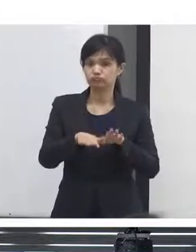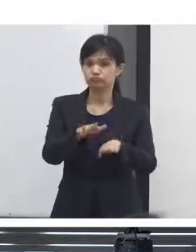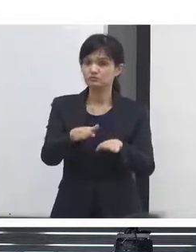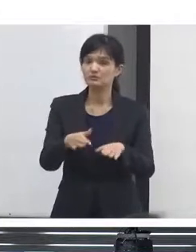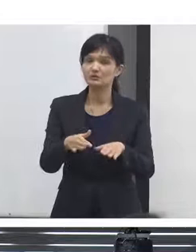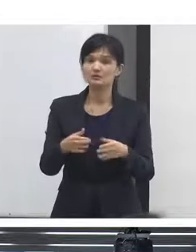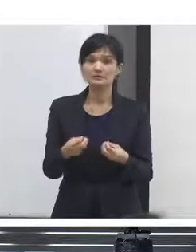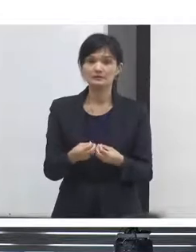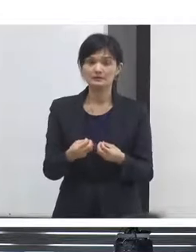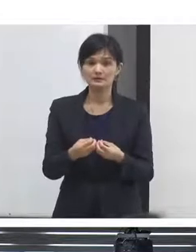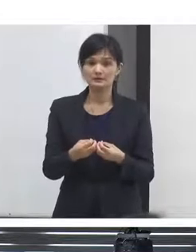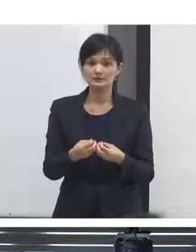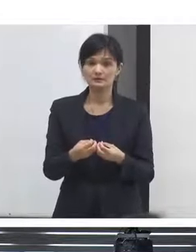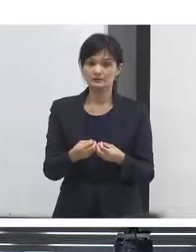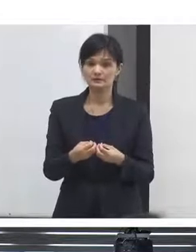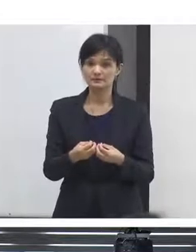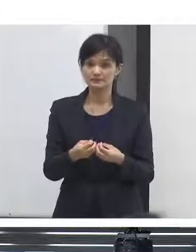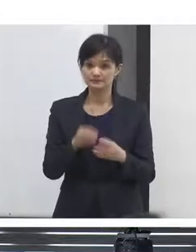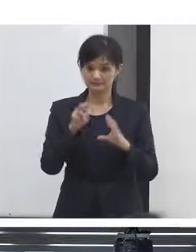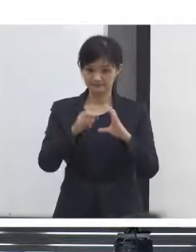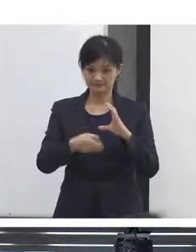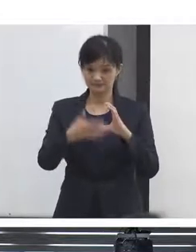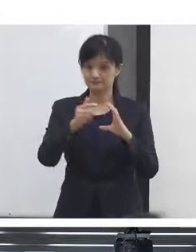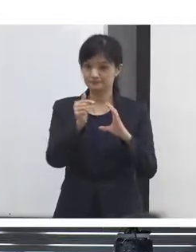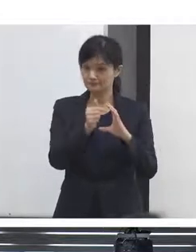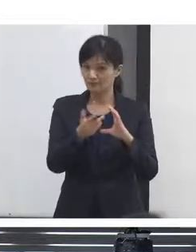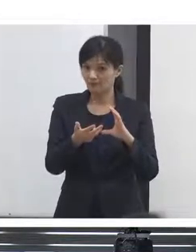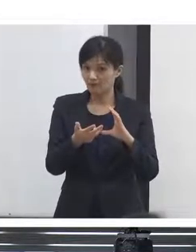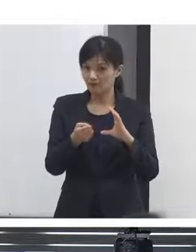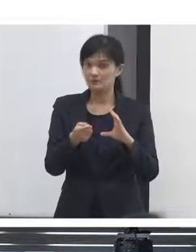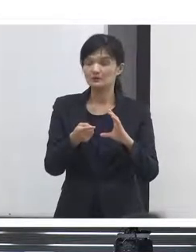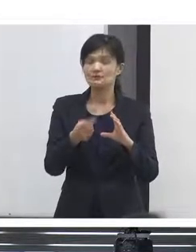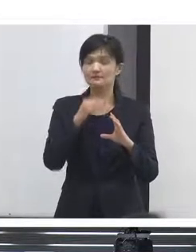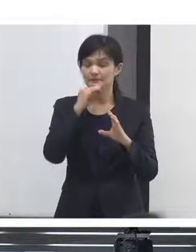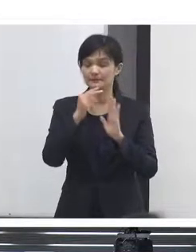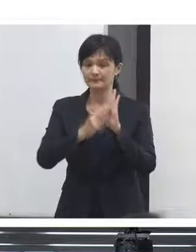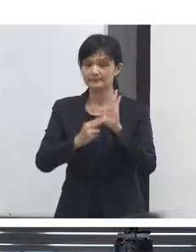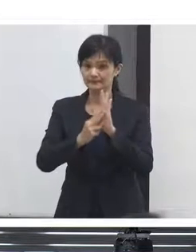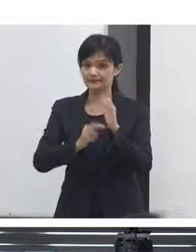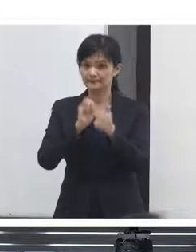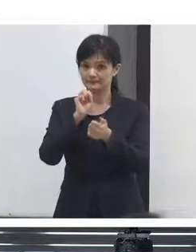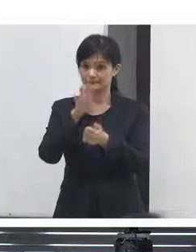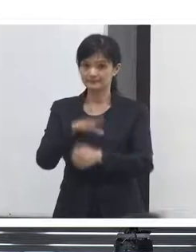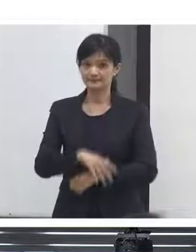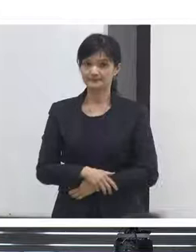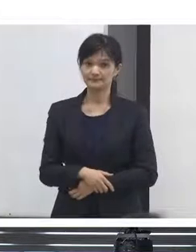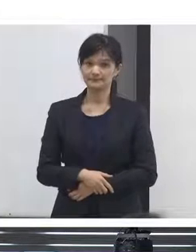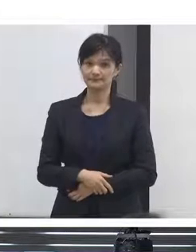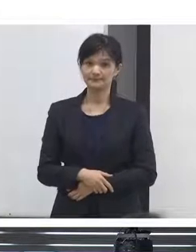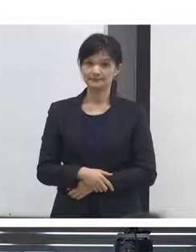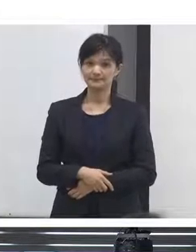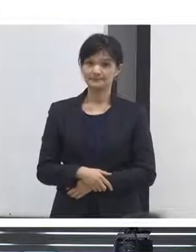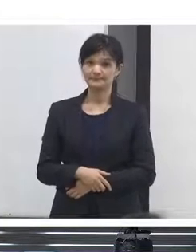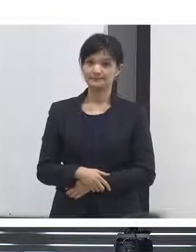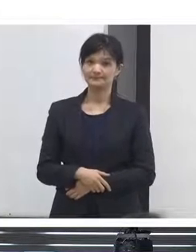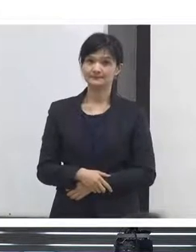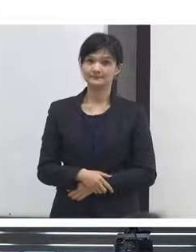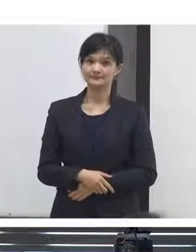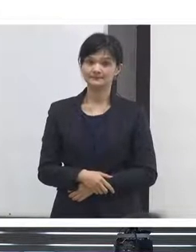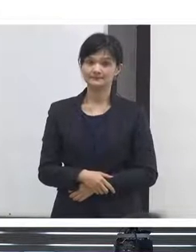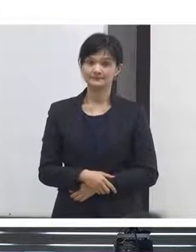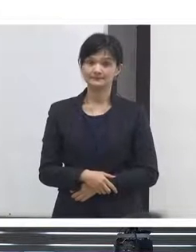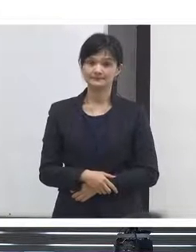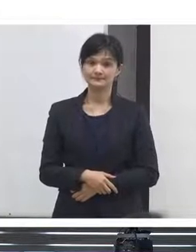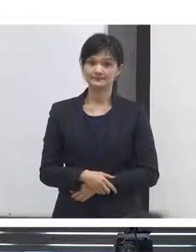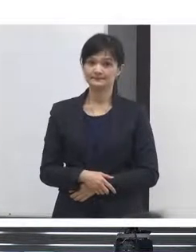那这是我们今天这个 talk 里面最主要的要讲的事情啊。那要在讲这件事情的时候呢，我们回